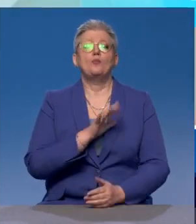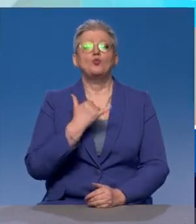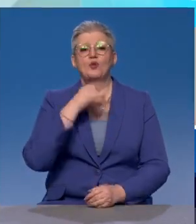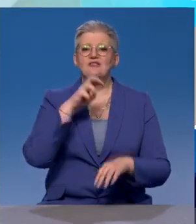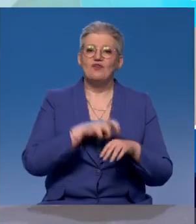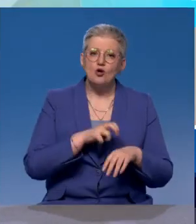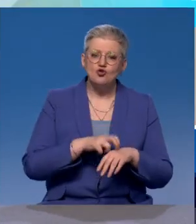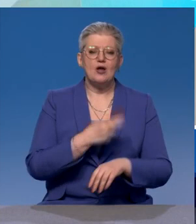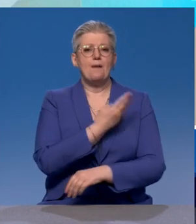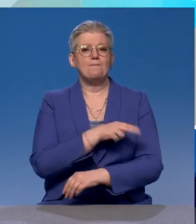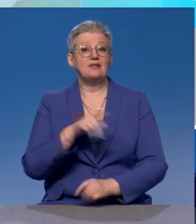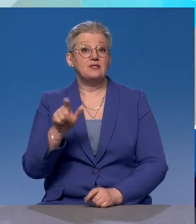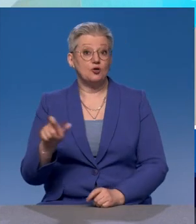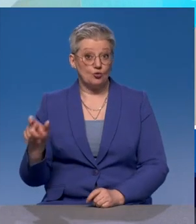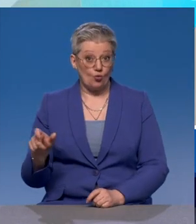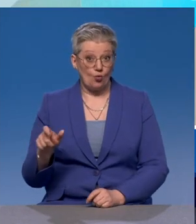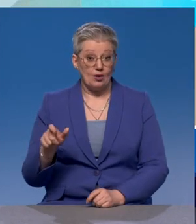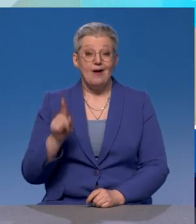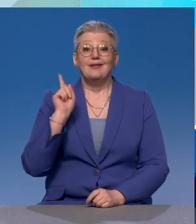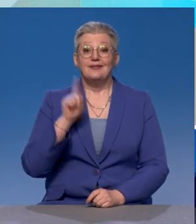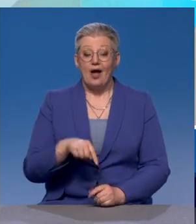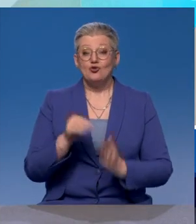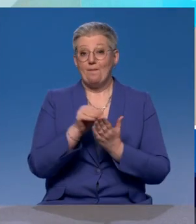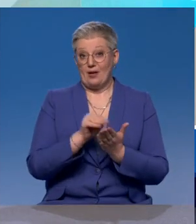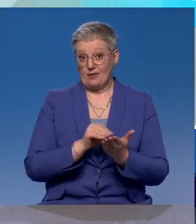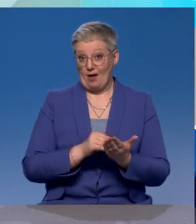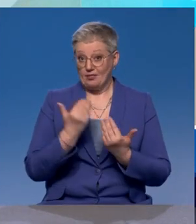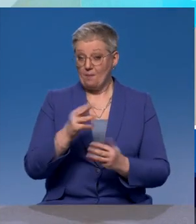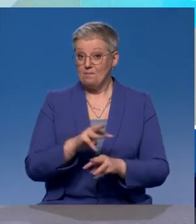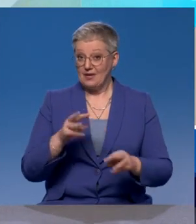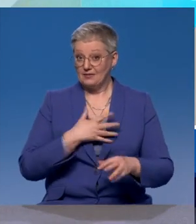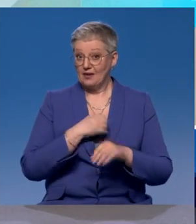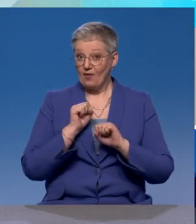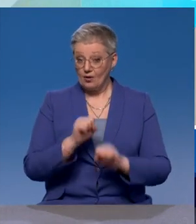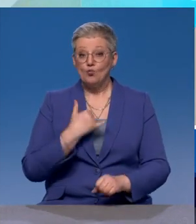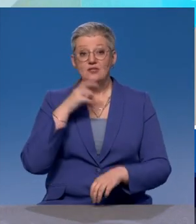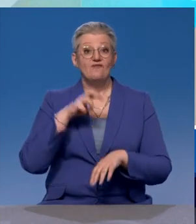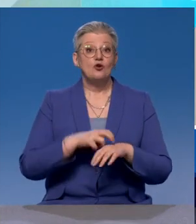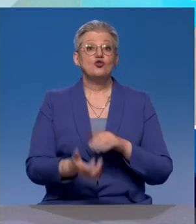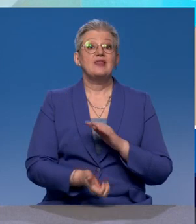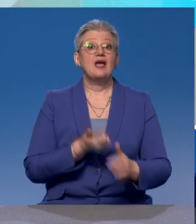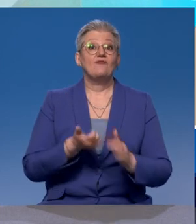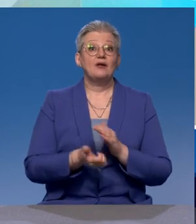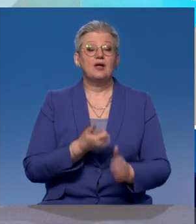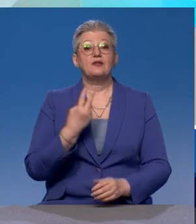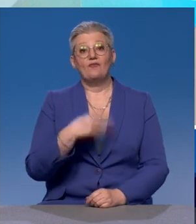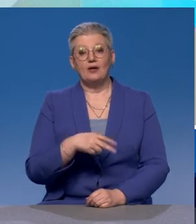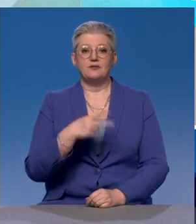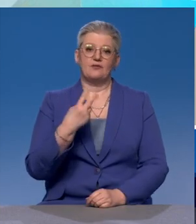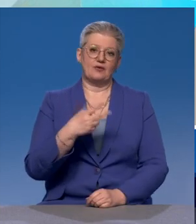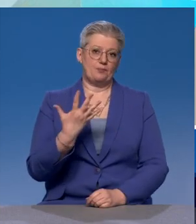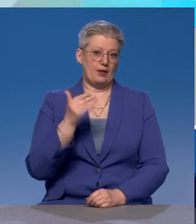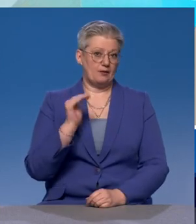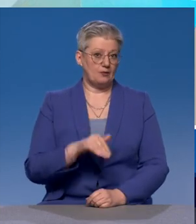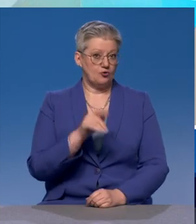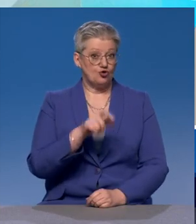медицинских сестер, то вот даже по данным того же Министерства здравоохранения, у нас врачей не хватает где-то 20-25 тысяч